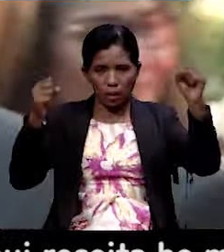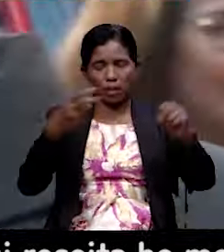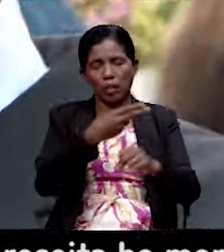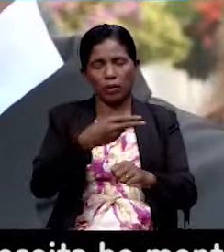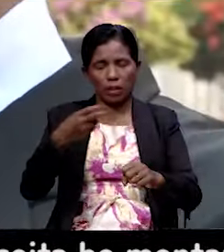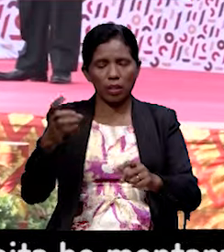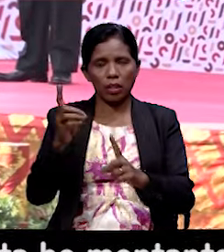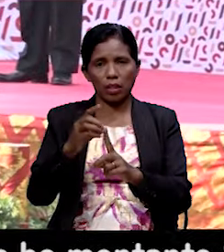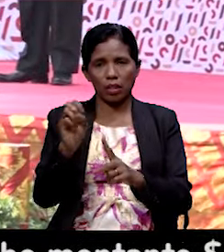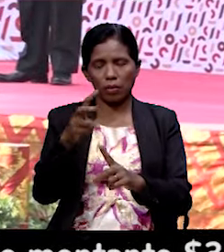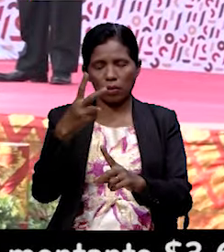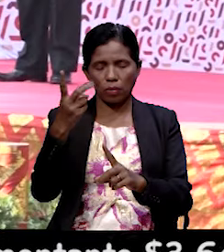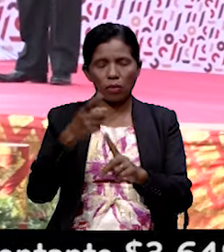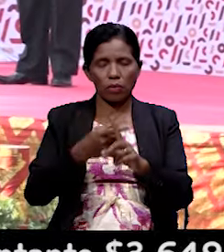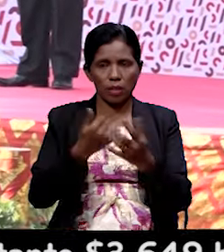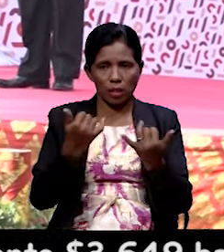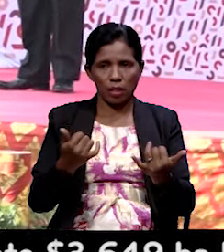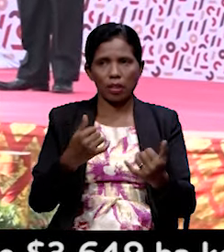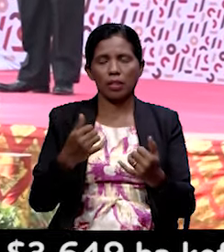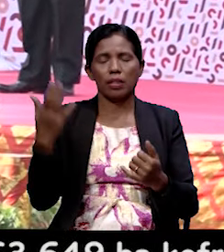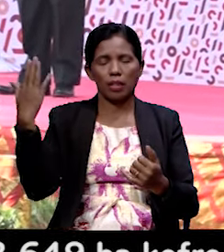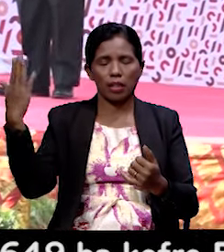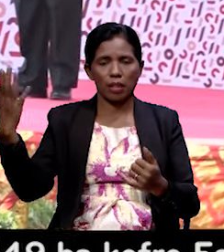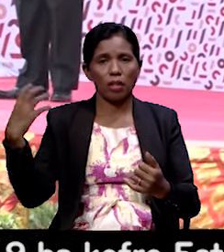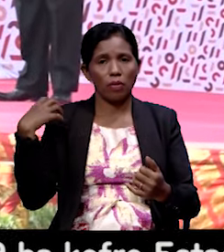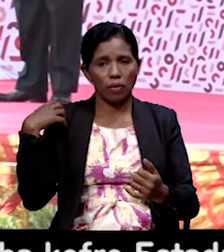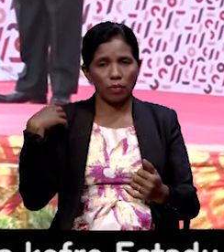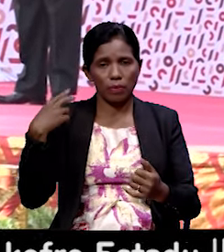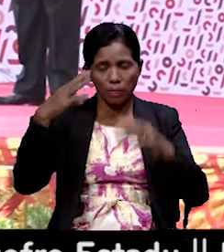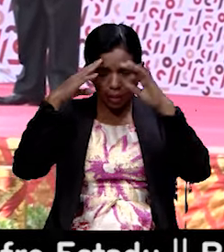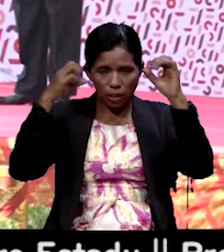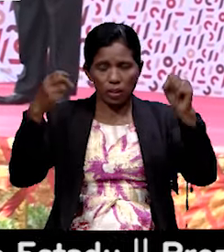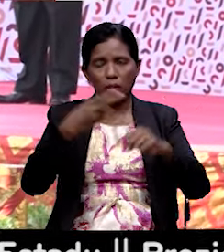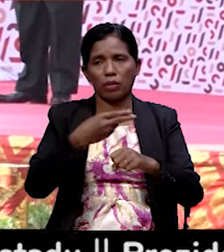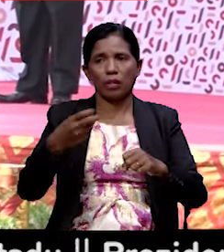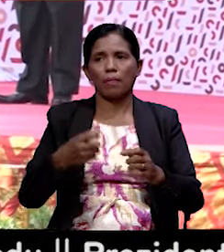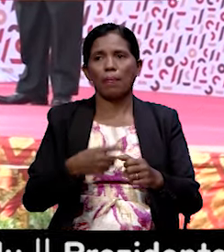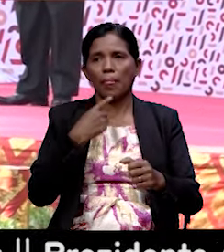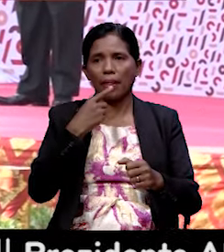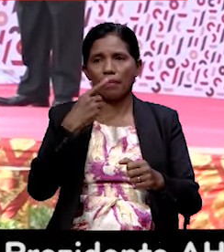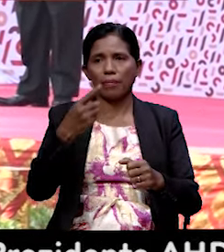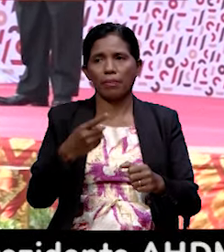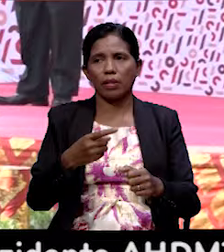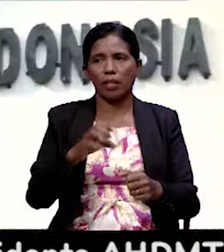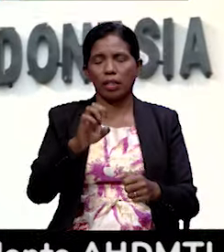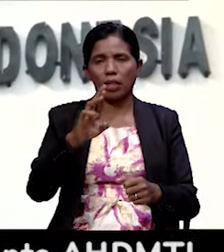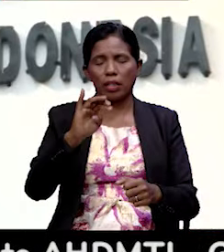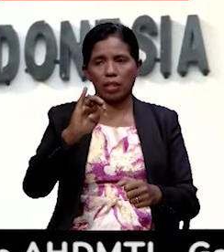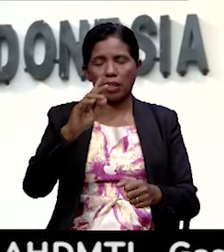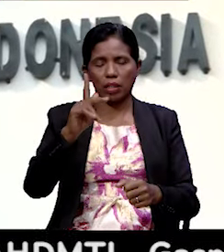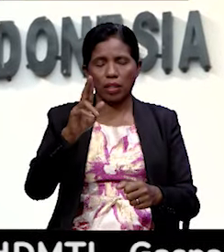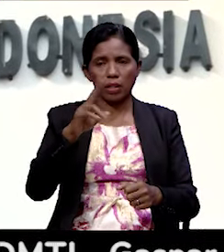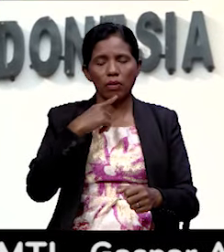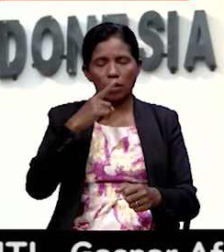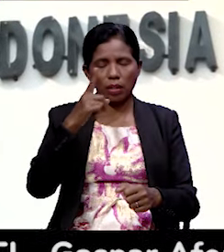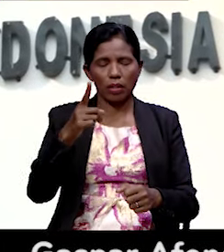Wulan laguaz.ne ia palacios presiden Indonesia kondektur song by Yoriko Guterres imut tambah Consider your ikut nudar lider phrotono